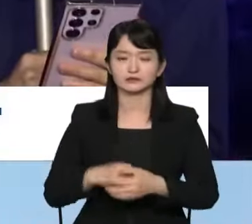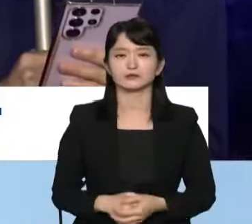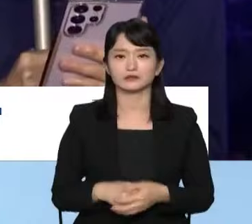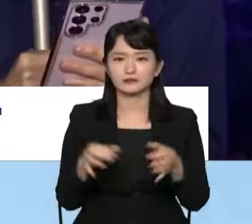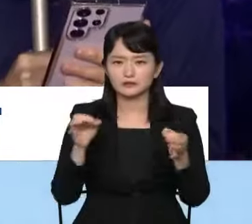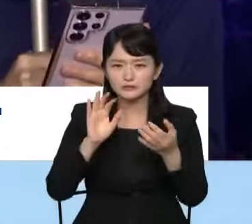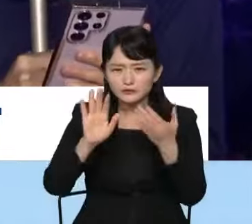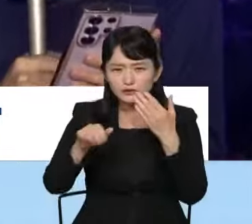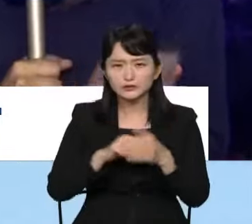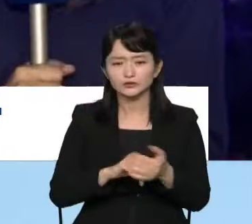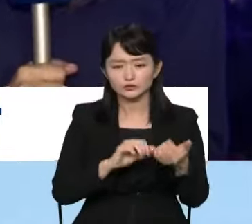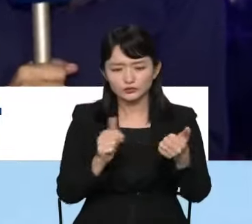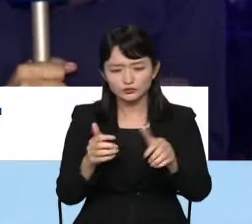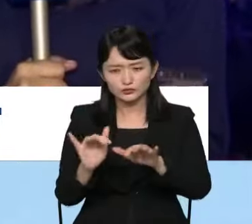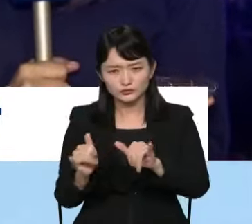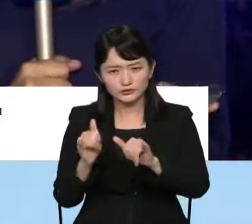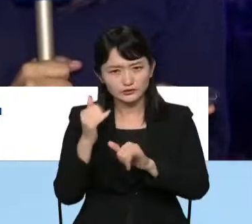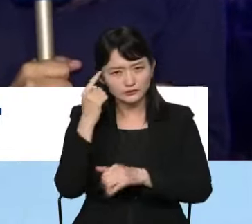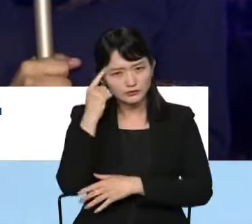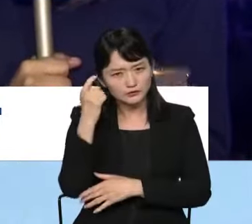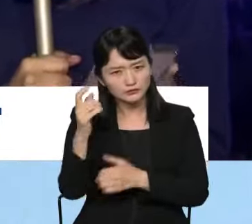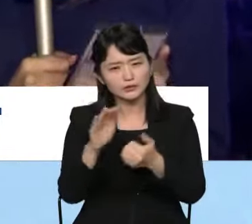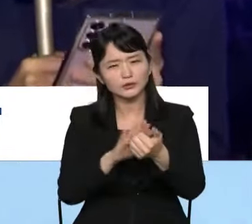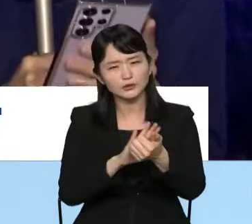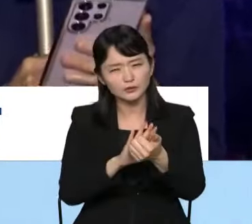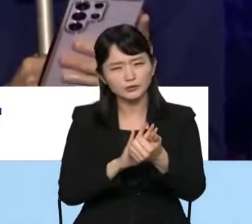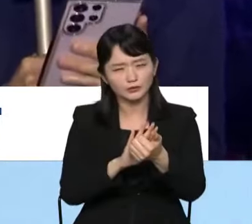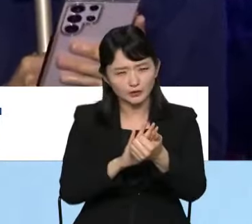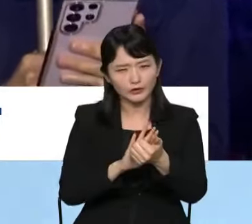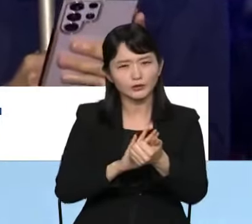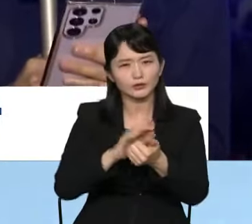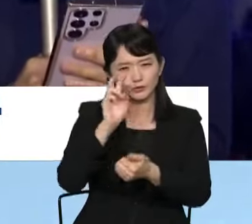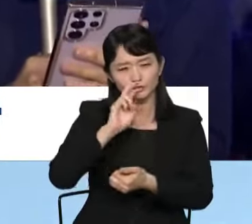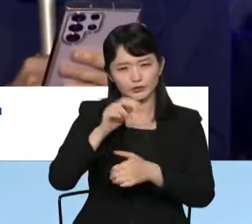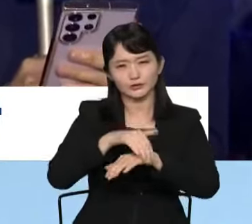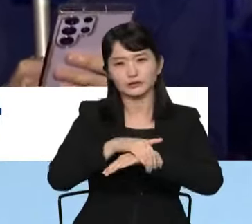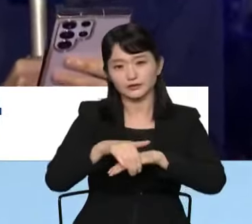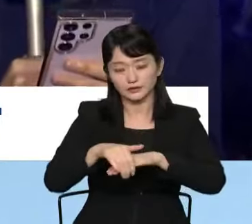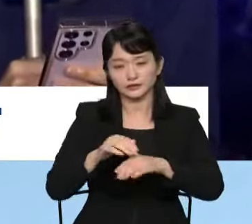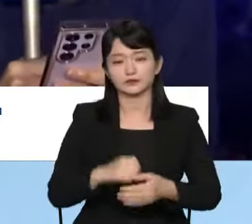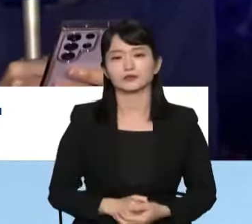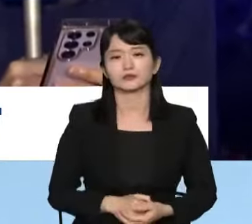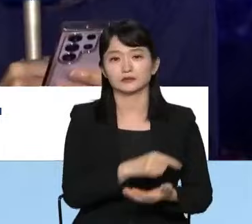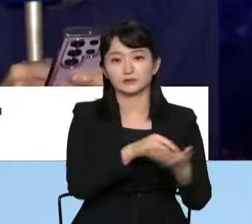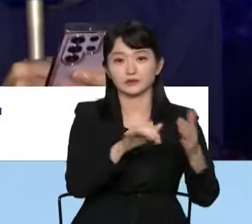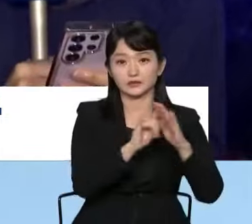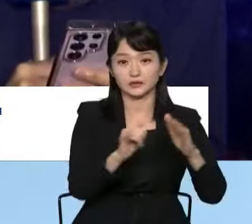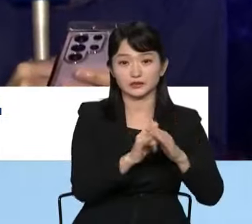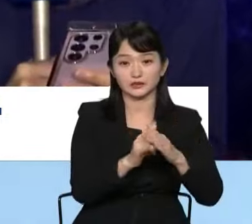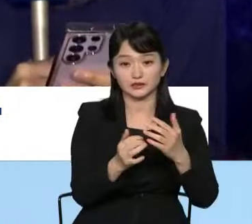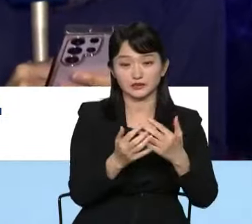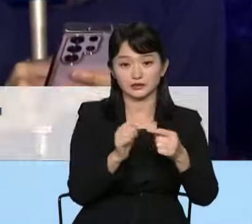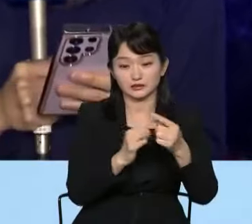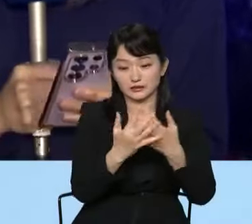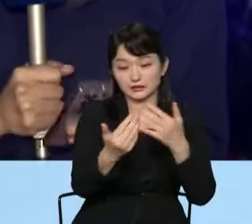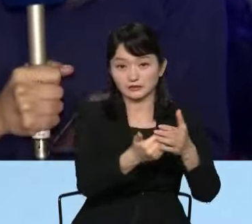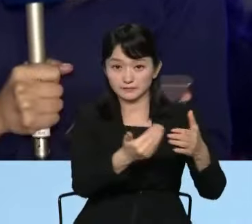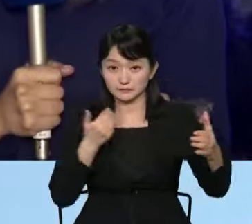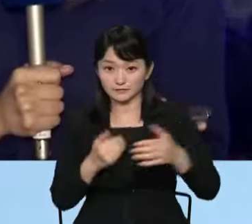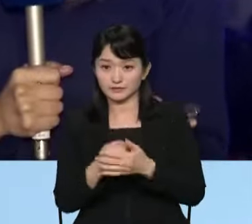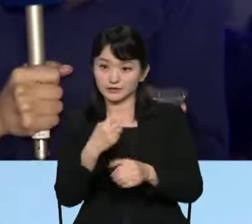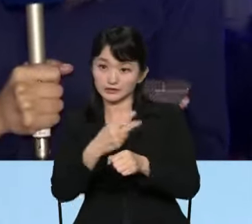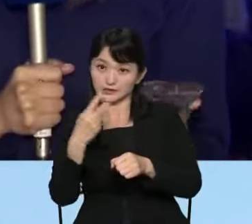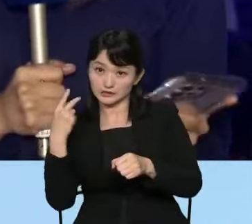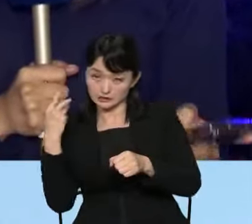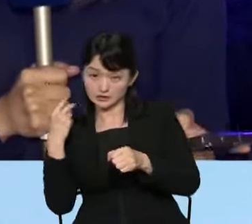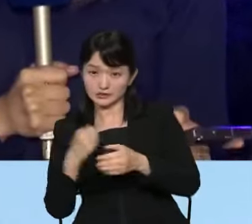후 희생자들을 추모하는 추모사와 애도 공연이 이어질 예정입니다. 유가족들은 추모대회에 앞서 2년 전 참사가 발생한 이태원역